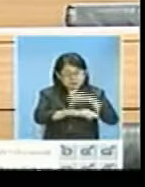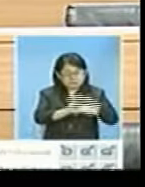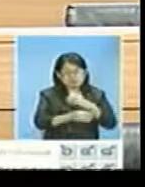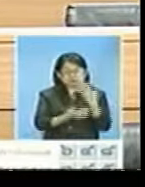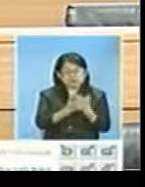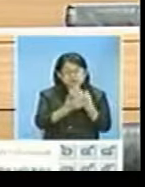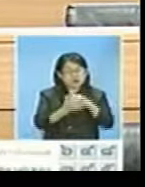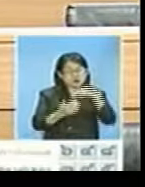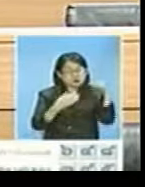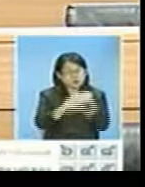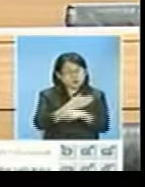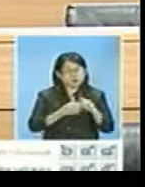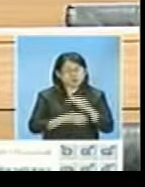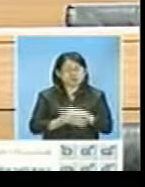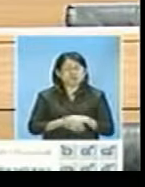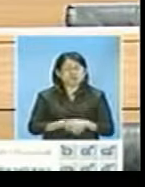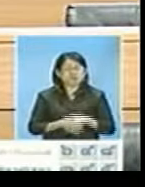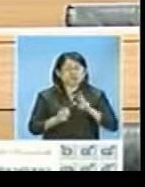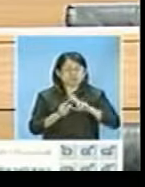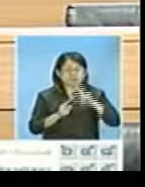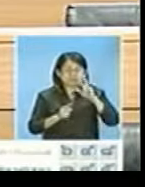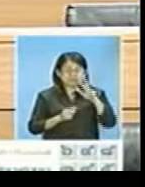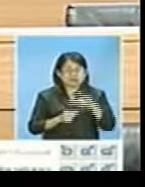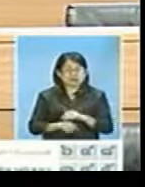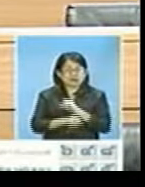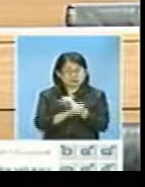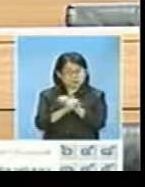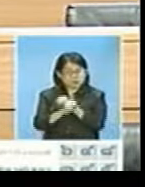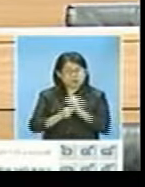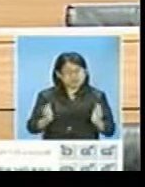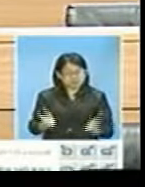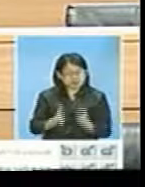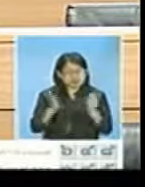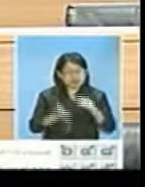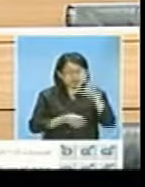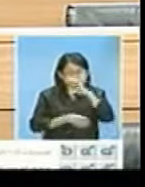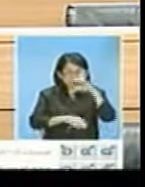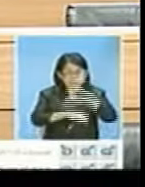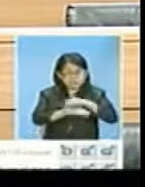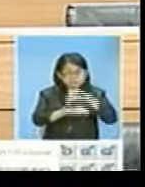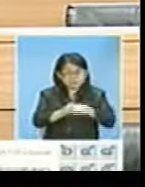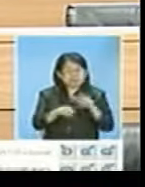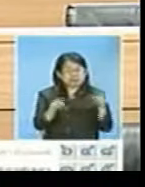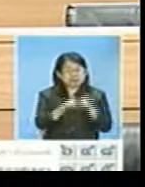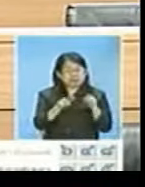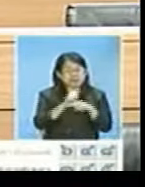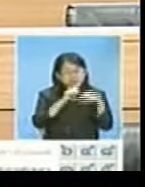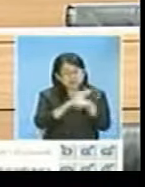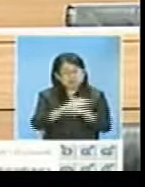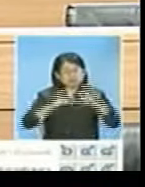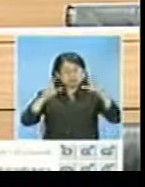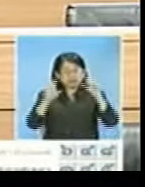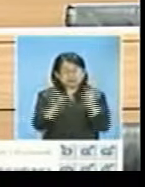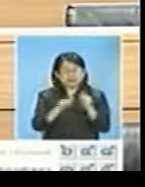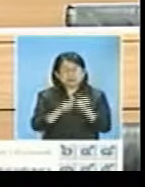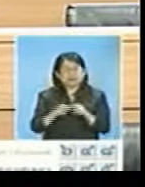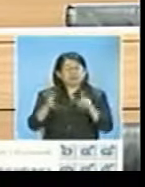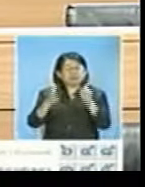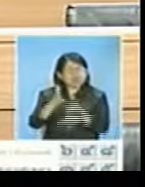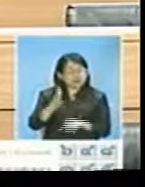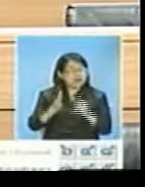ทธศาสตร์ที่สามเสริมสร้างความเข้มแข็งในการป้องกันและปราบปรามทุจริตภาครัฐและยุทธศาสตร์